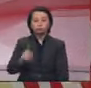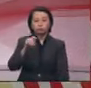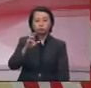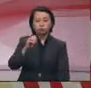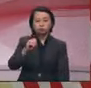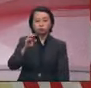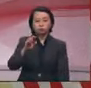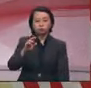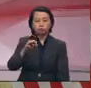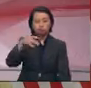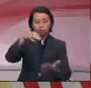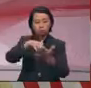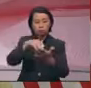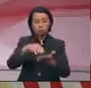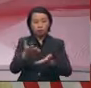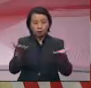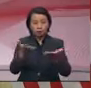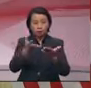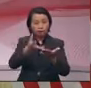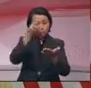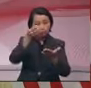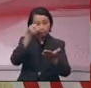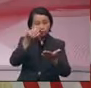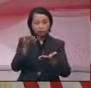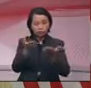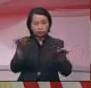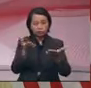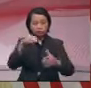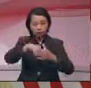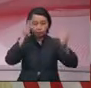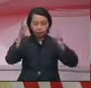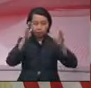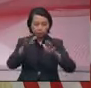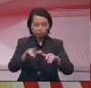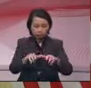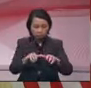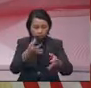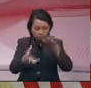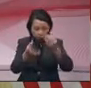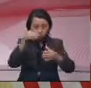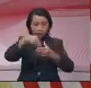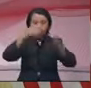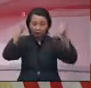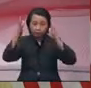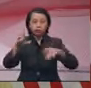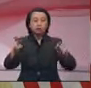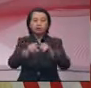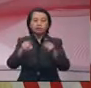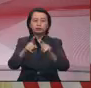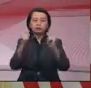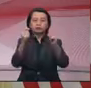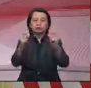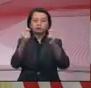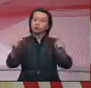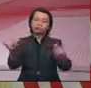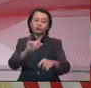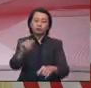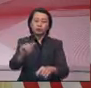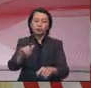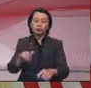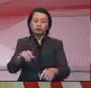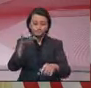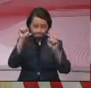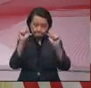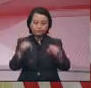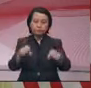TOEFL, belajar di sini, pembelajarannya di sini, di dalam Malaysia. Jadi samalah dengan tuition dan sebagainya,